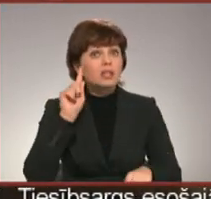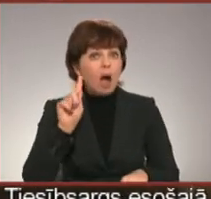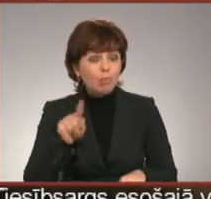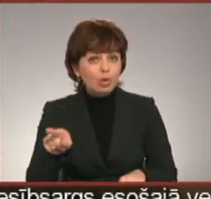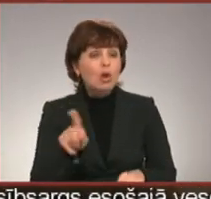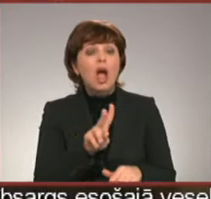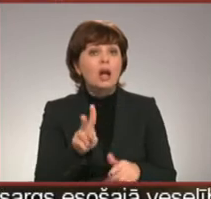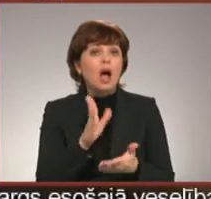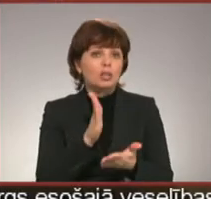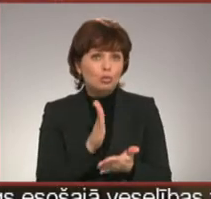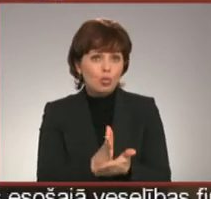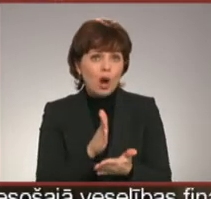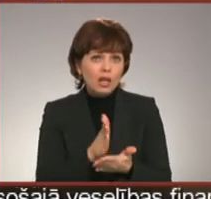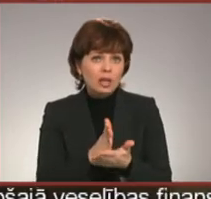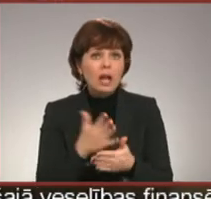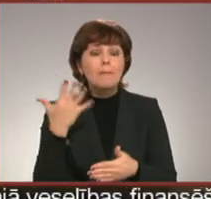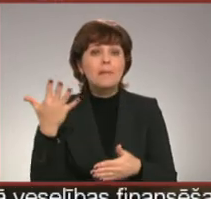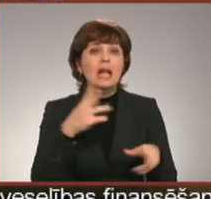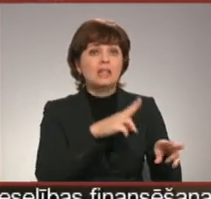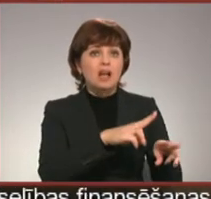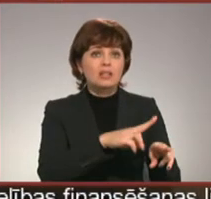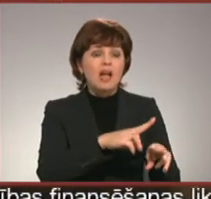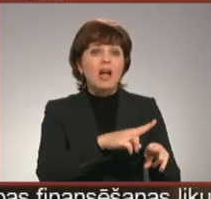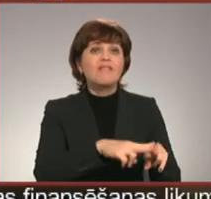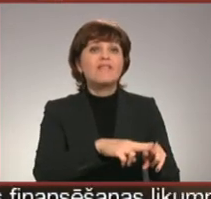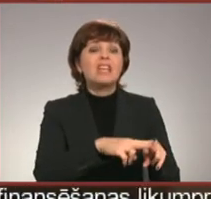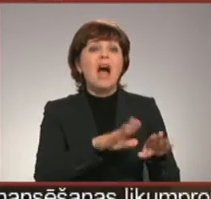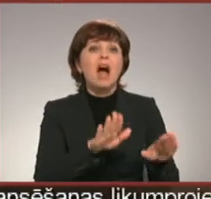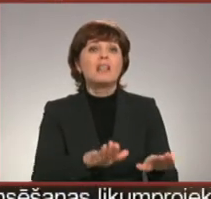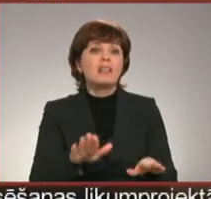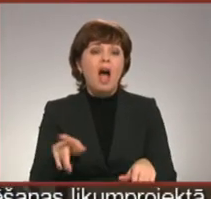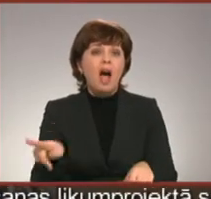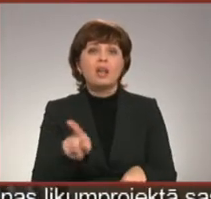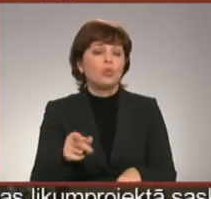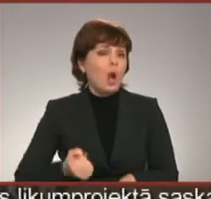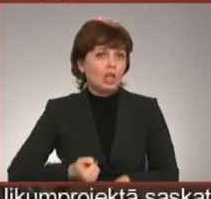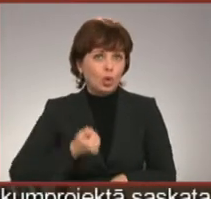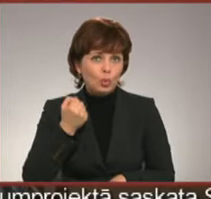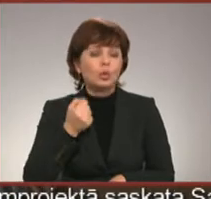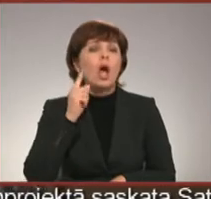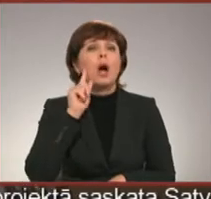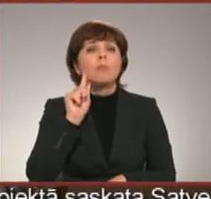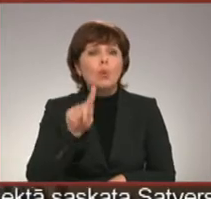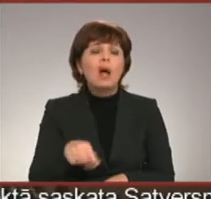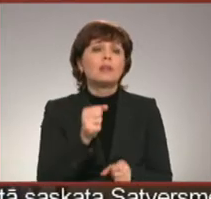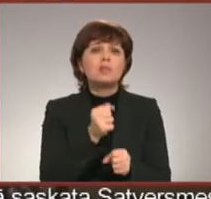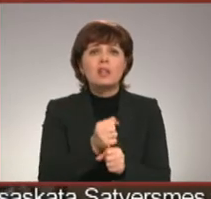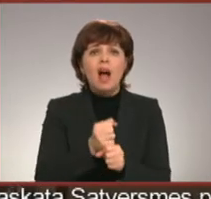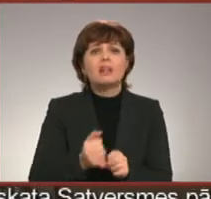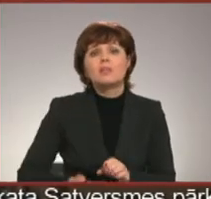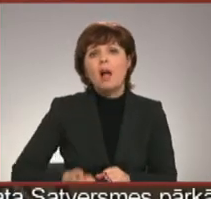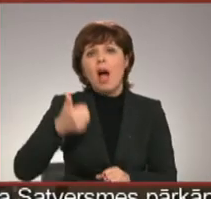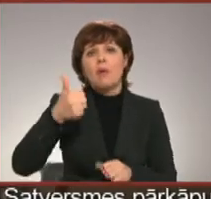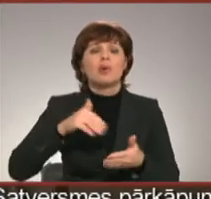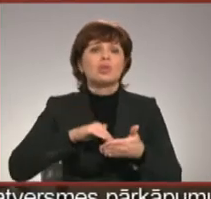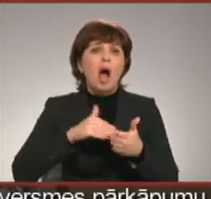kas notiek, protams, tad ir 5 vietās atrasties, tas ir katram skaidrs, ka ir ļoti grūti. Mēs, protams, strādāsim labākos apstākļos